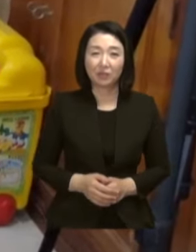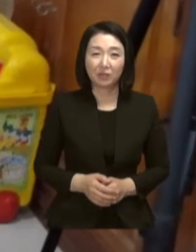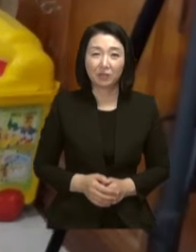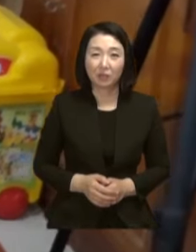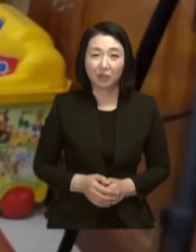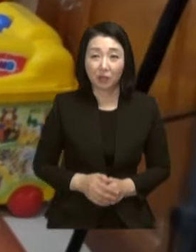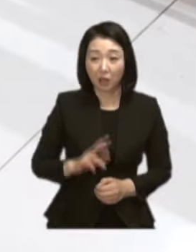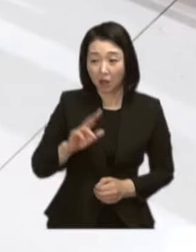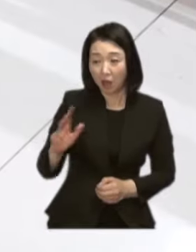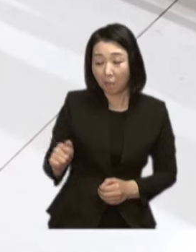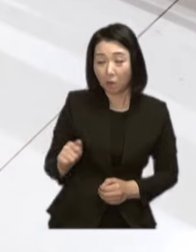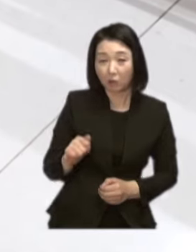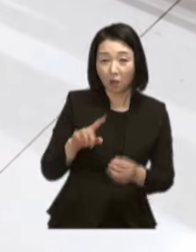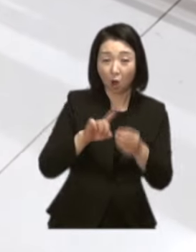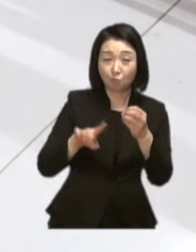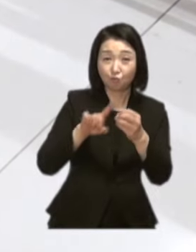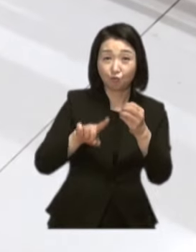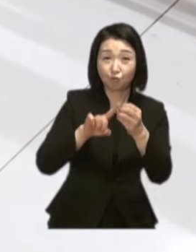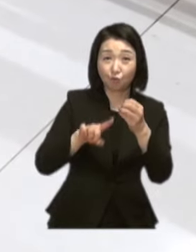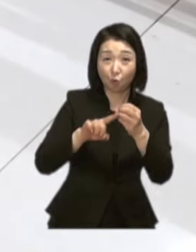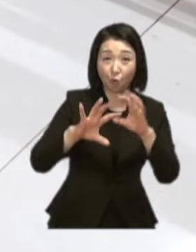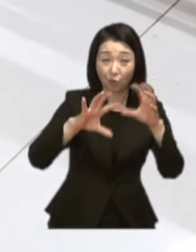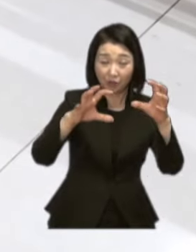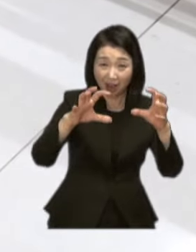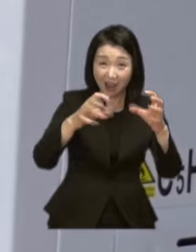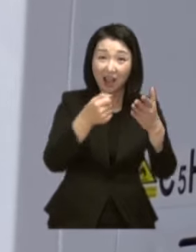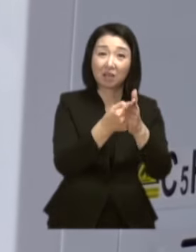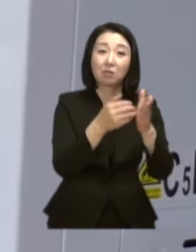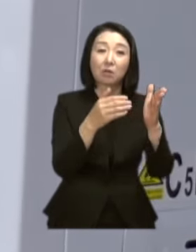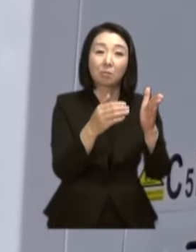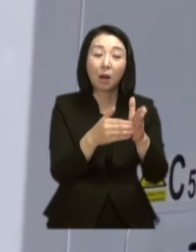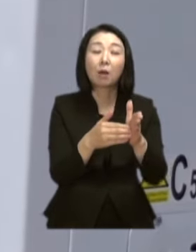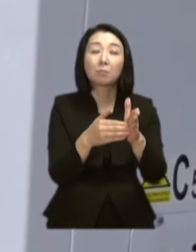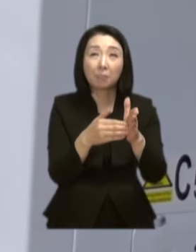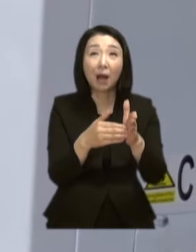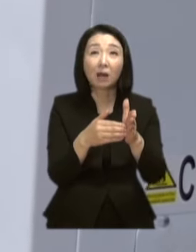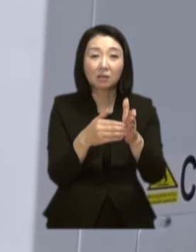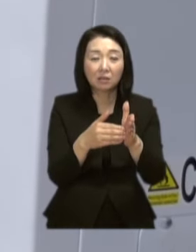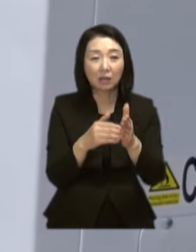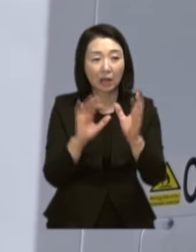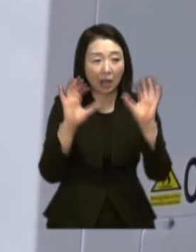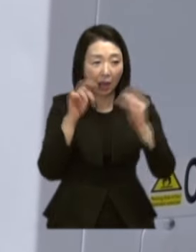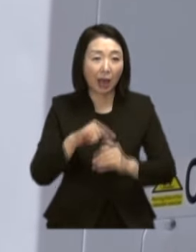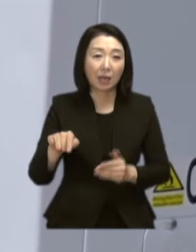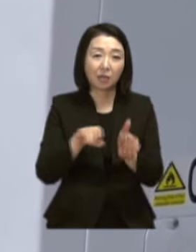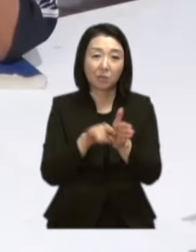국가에서 일반 학교를 다녀야 하는 아이들의 신앙의 기본을 든든히 하기 위해서인데.